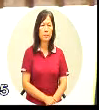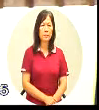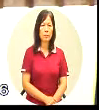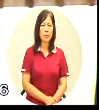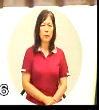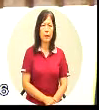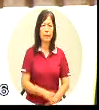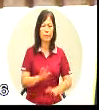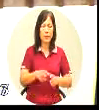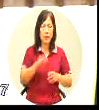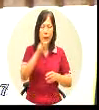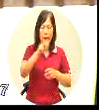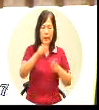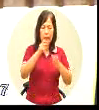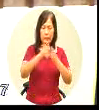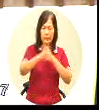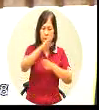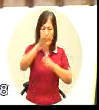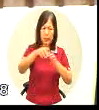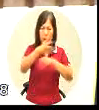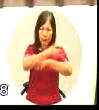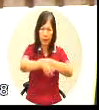我们先看柴山海岸，